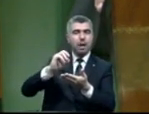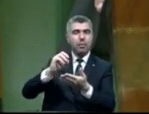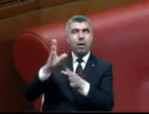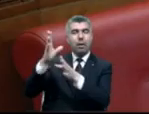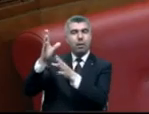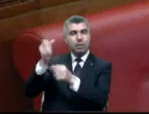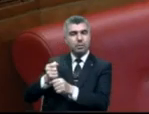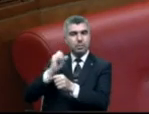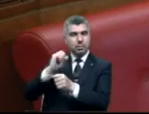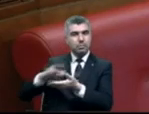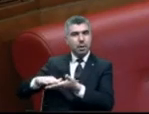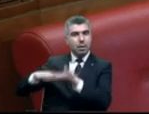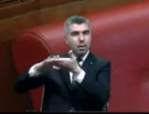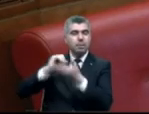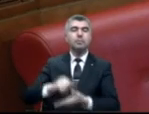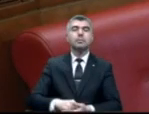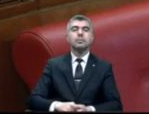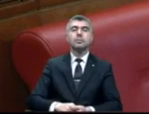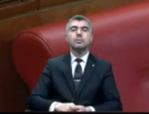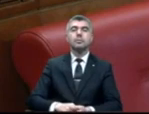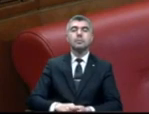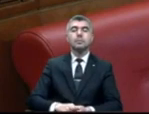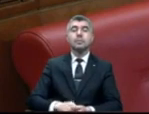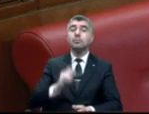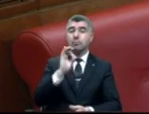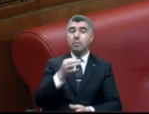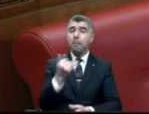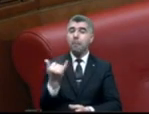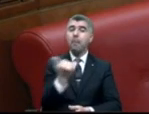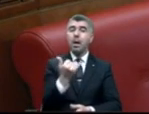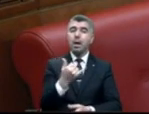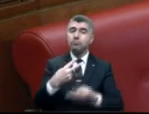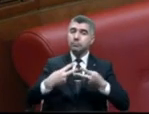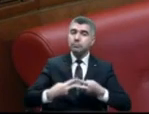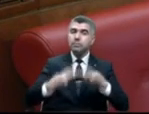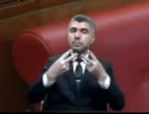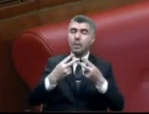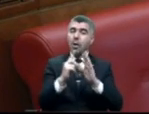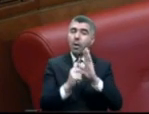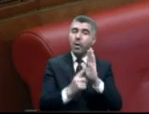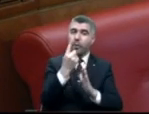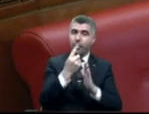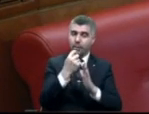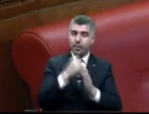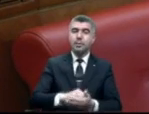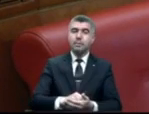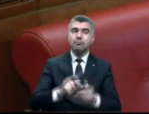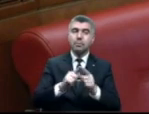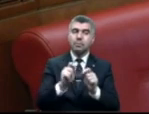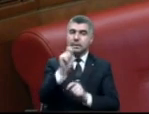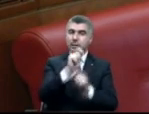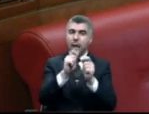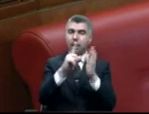لصاحب الجلالة الملك محمد السادس نصره الله، ستساهم في إعطاء واحد دفعة جديدة أولا لهذا الإطار